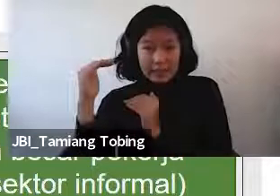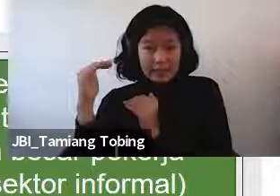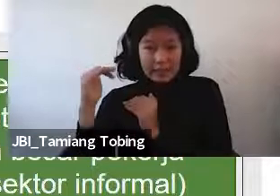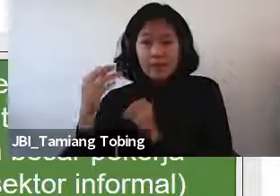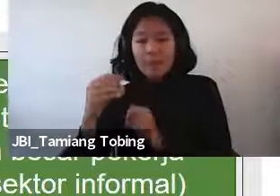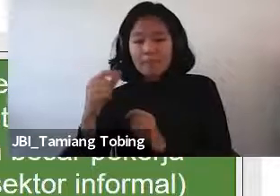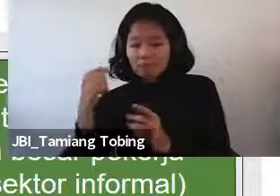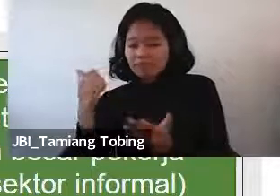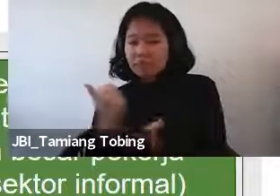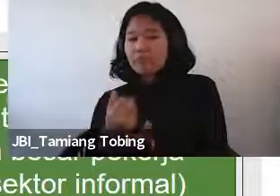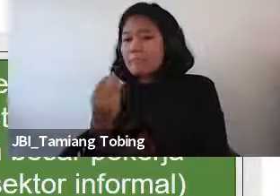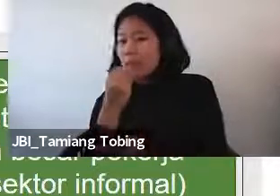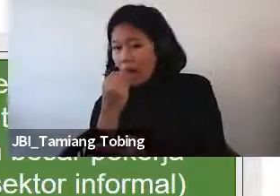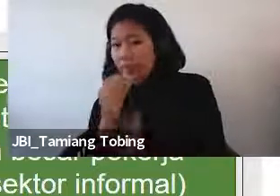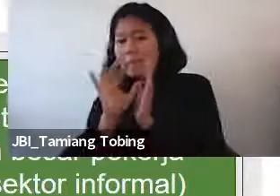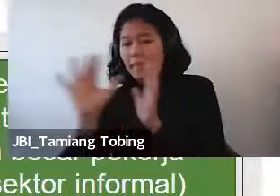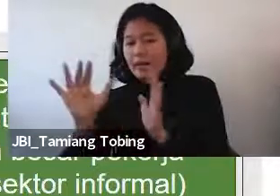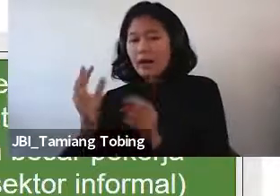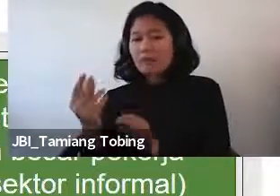Jadi rata-rata peningkatan